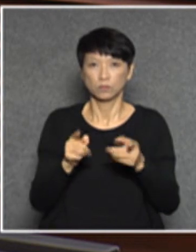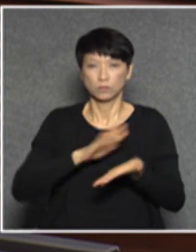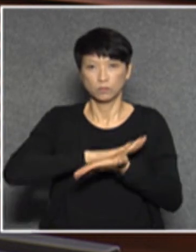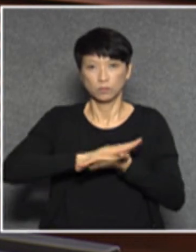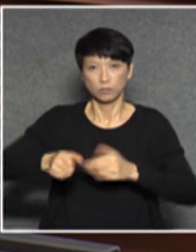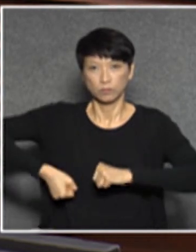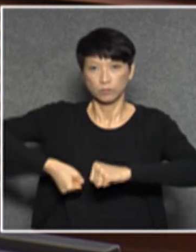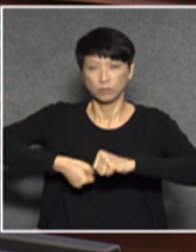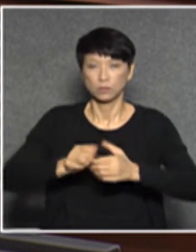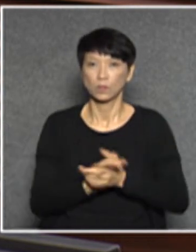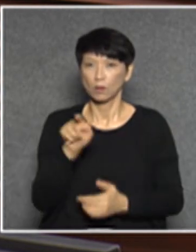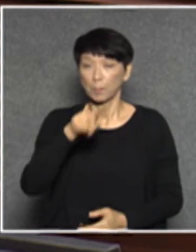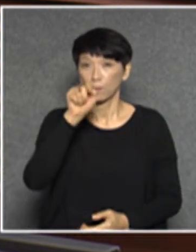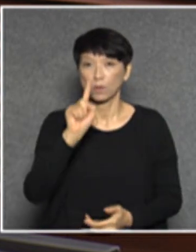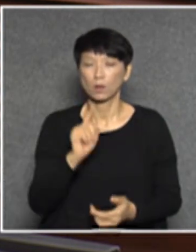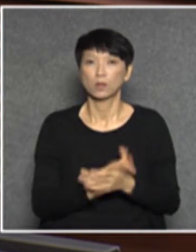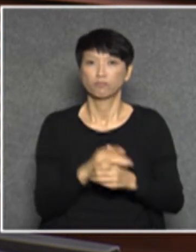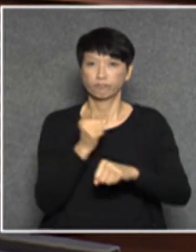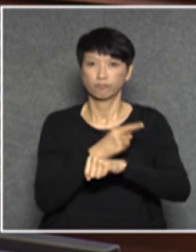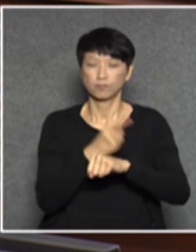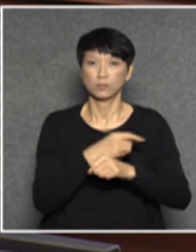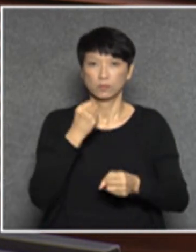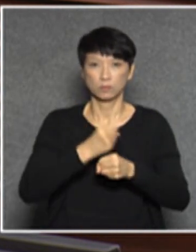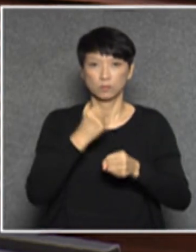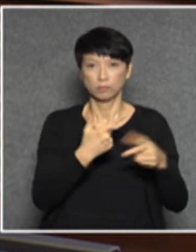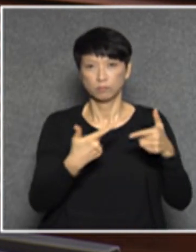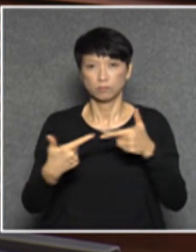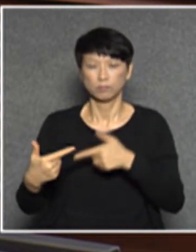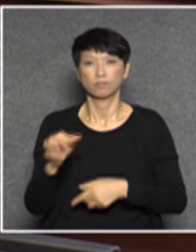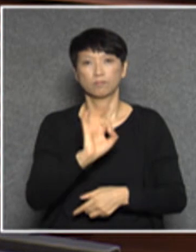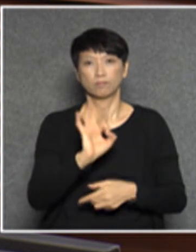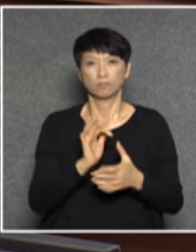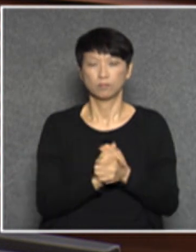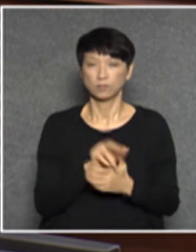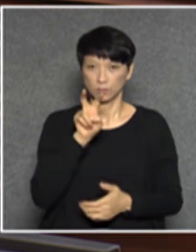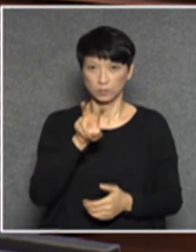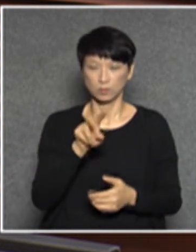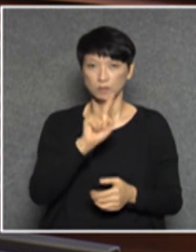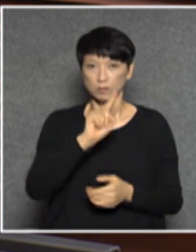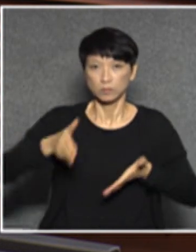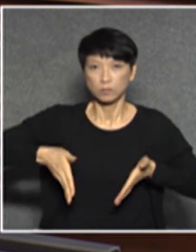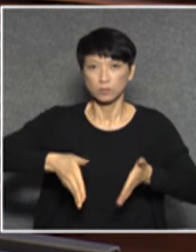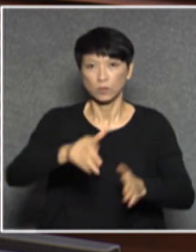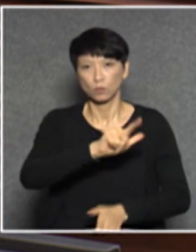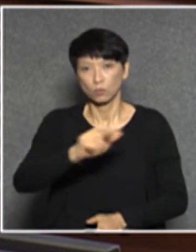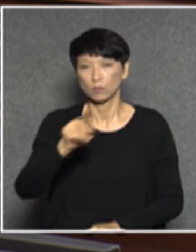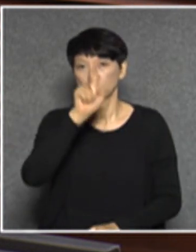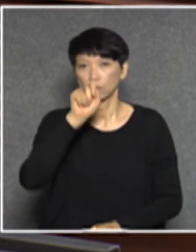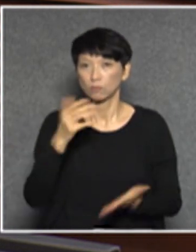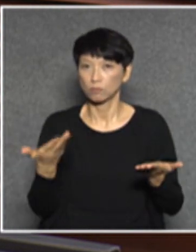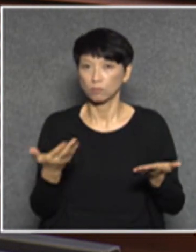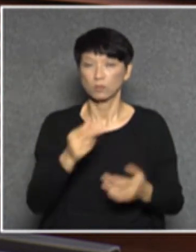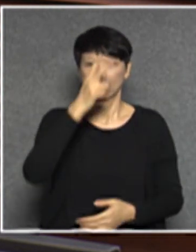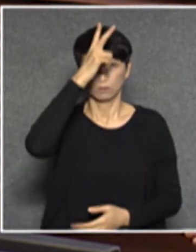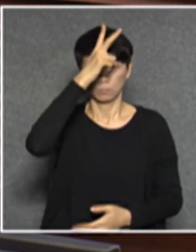是只是短期，而且工作不持久。亦都我哋見到咧，點解街道係污糟咗咧？就係因為政府